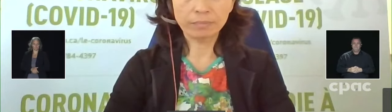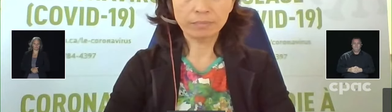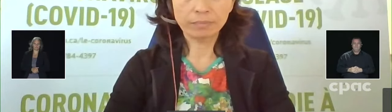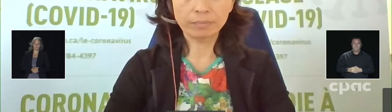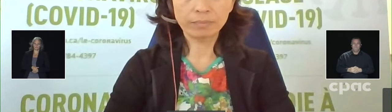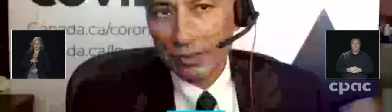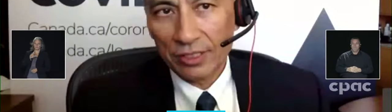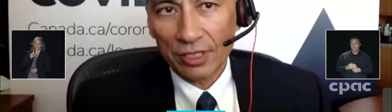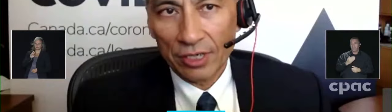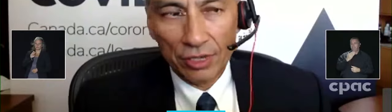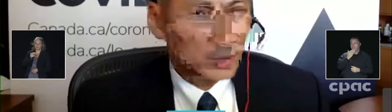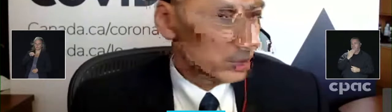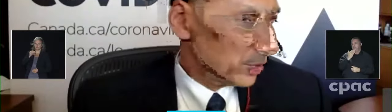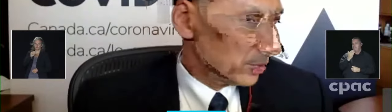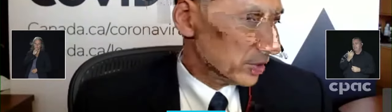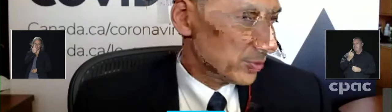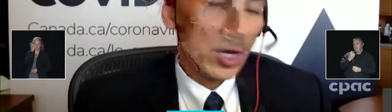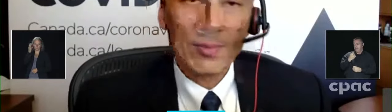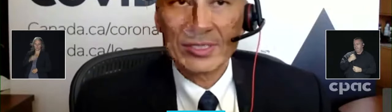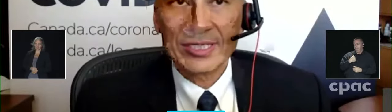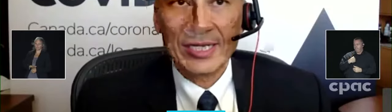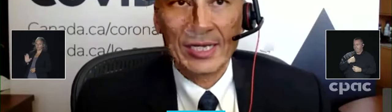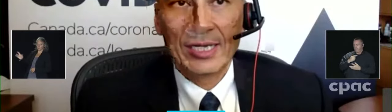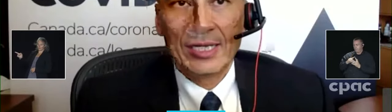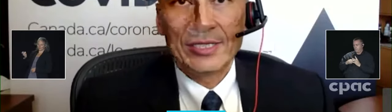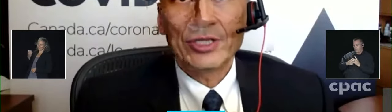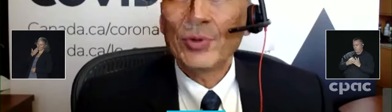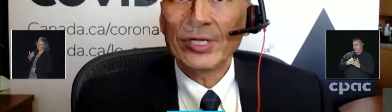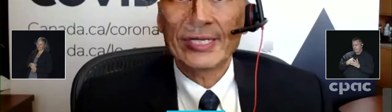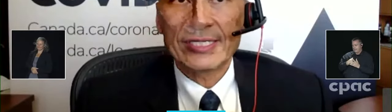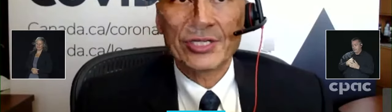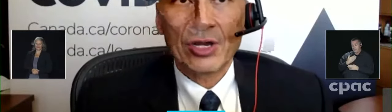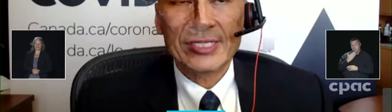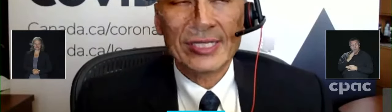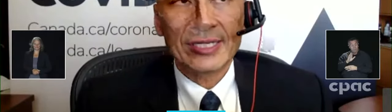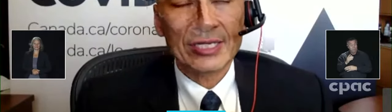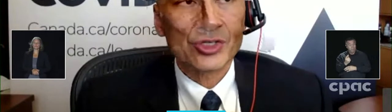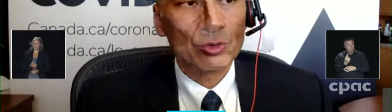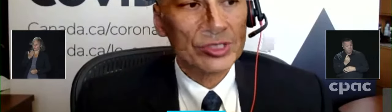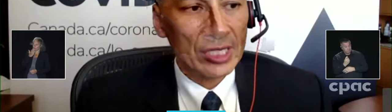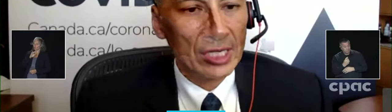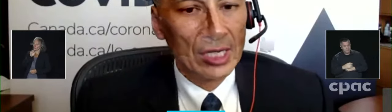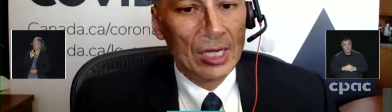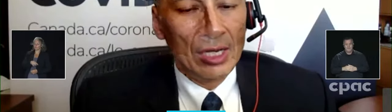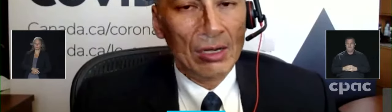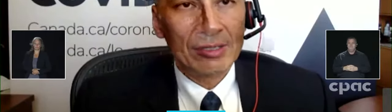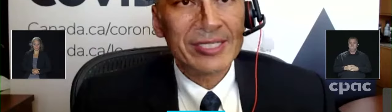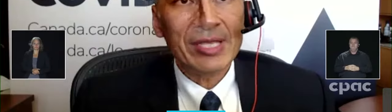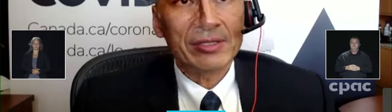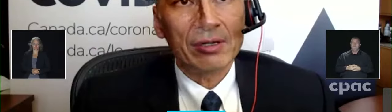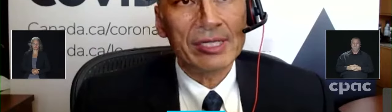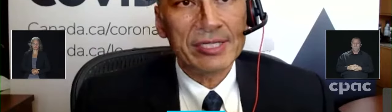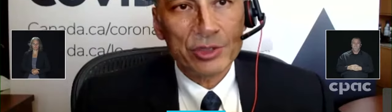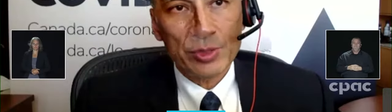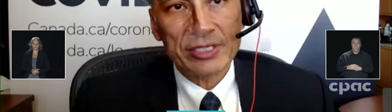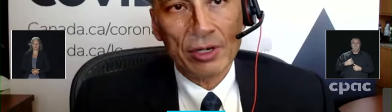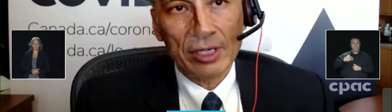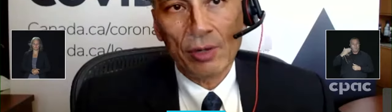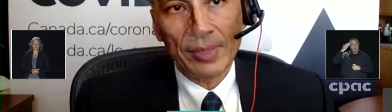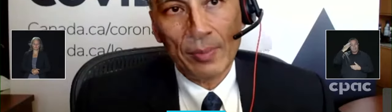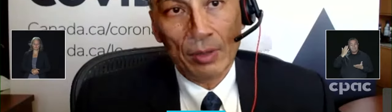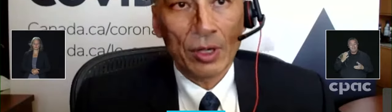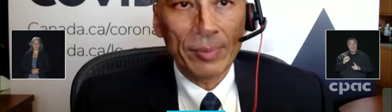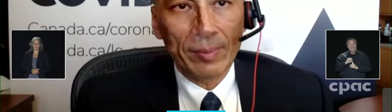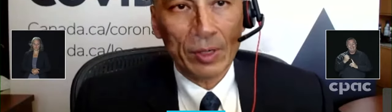Merci pour la question. C'est Dr. Njoo. Je peux commencer. C'est une bonne question et c'est quelque chose. On sait maintenant, la